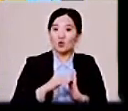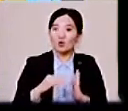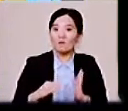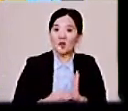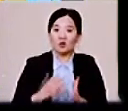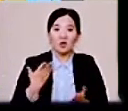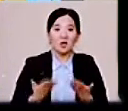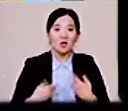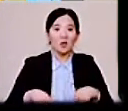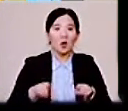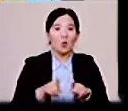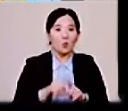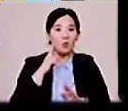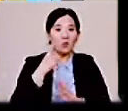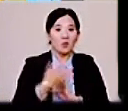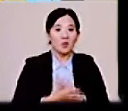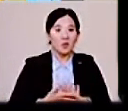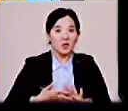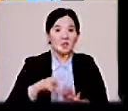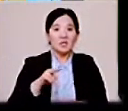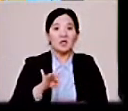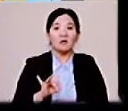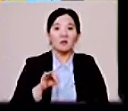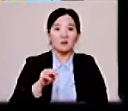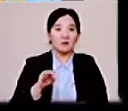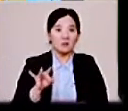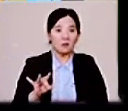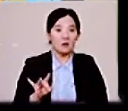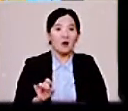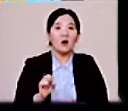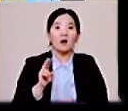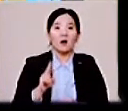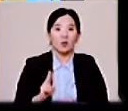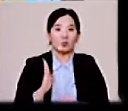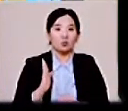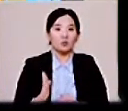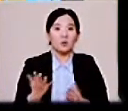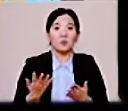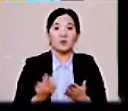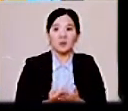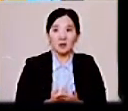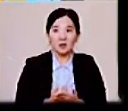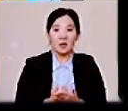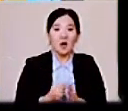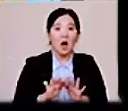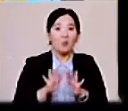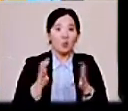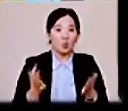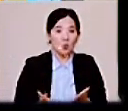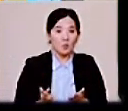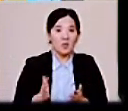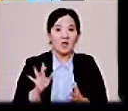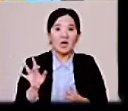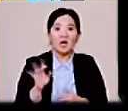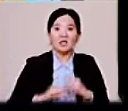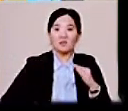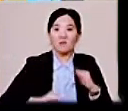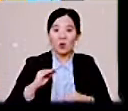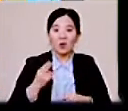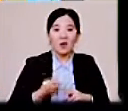или такое понятие, как литры. Как же мы их будем определять? Объем раствора –